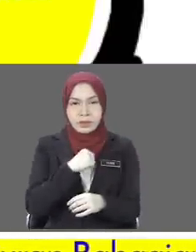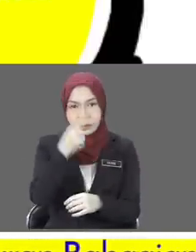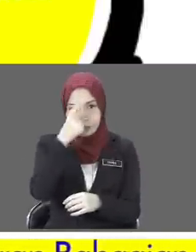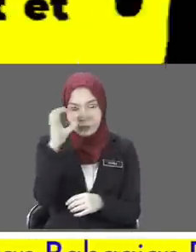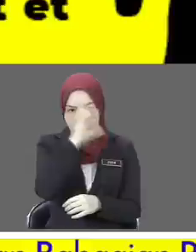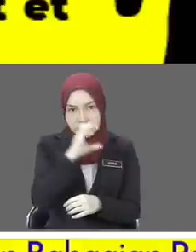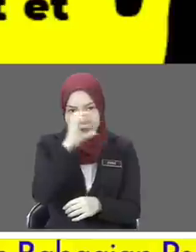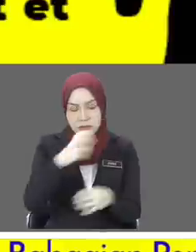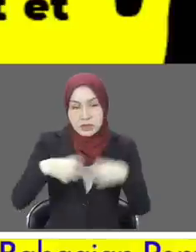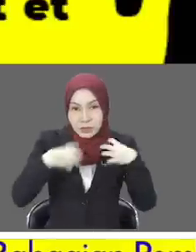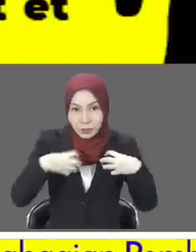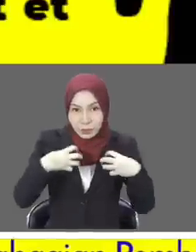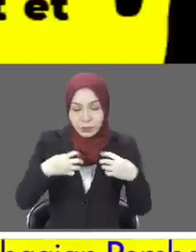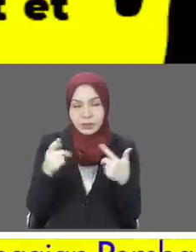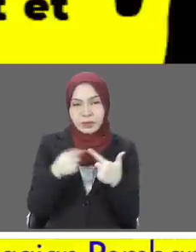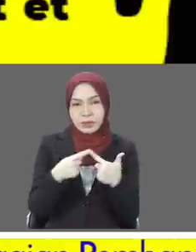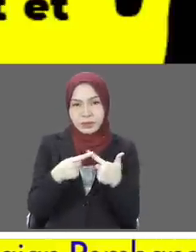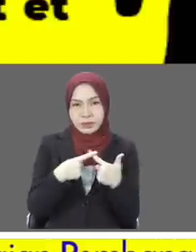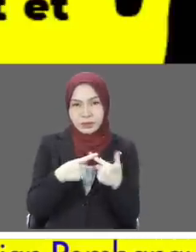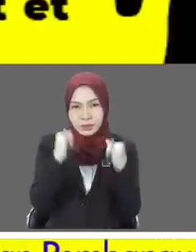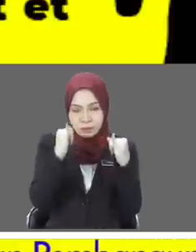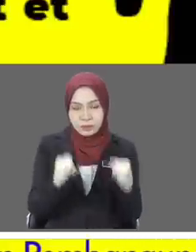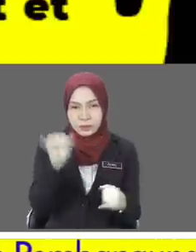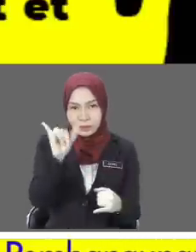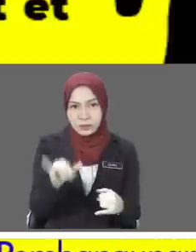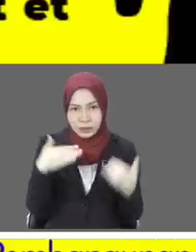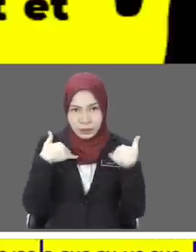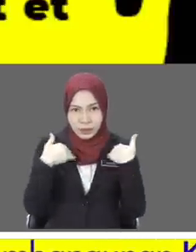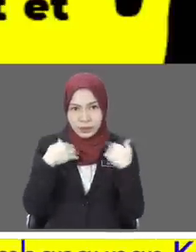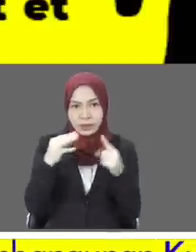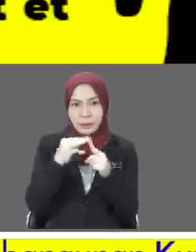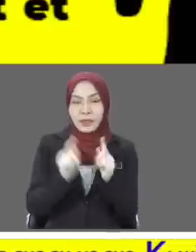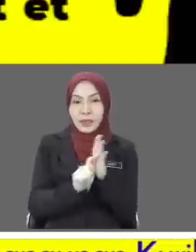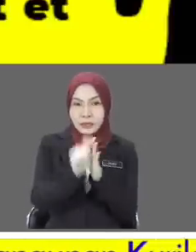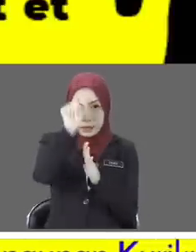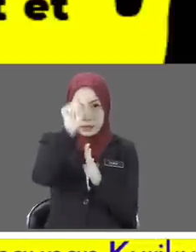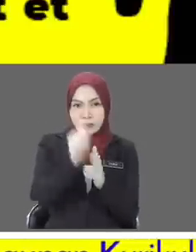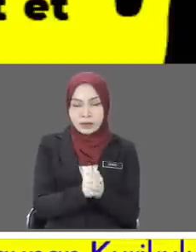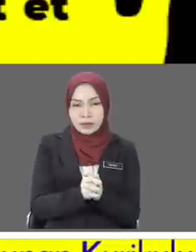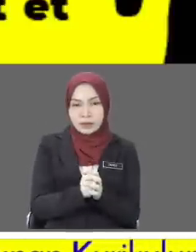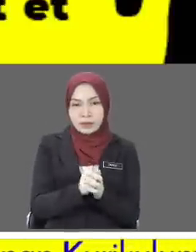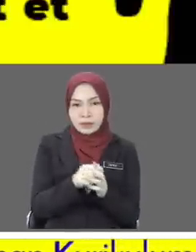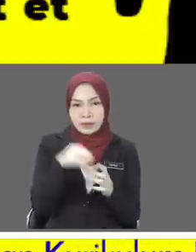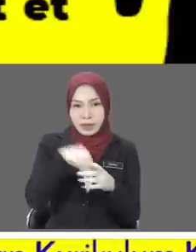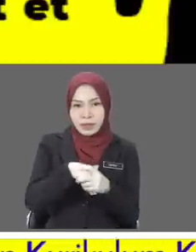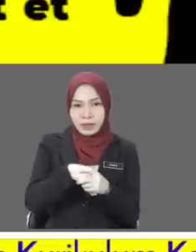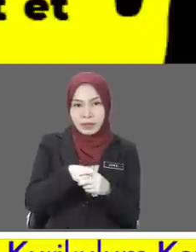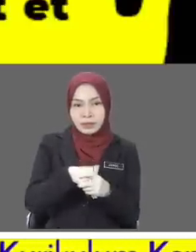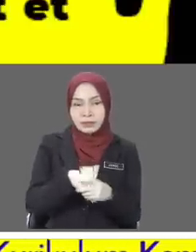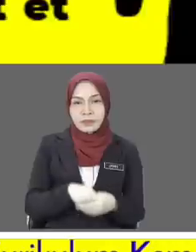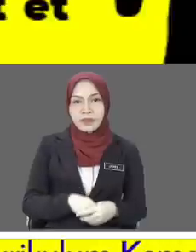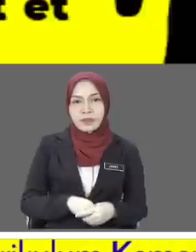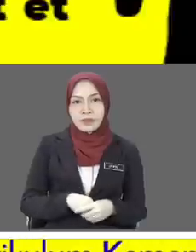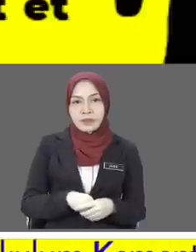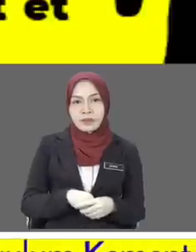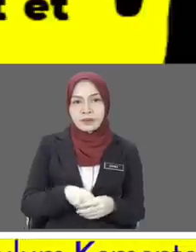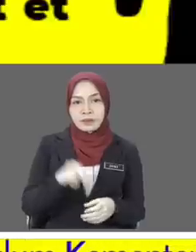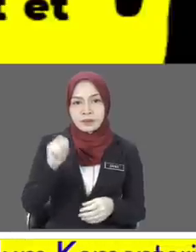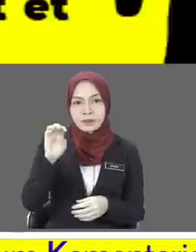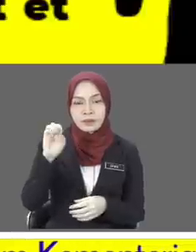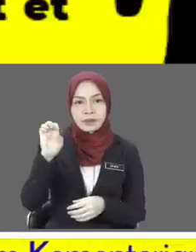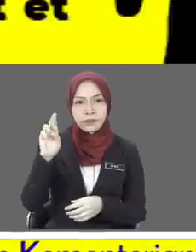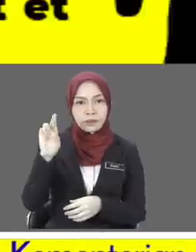kedua individu yang memperoleh tinggi bagi individu ini